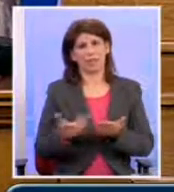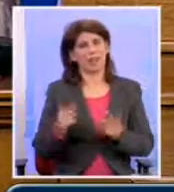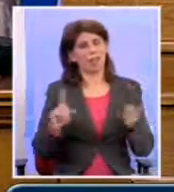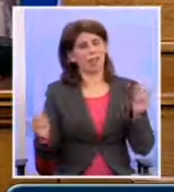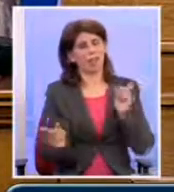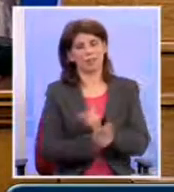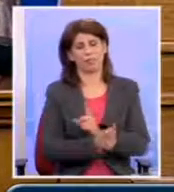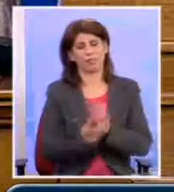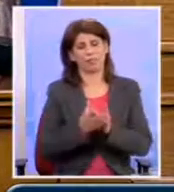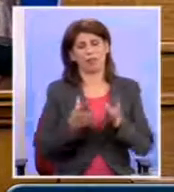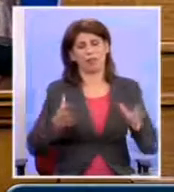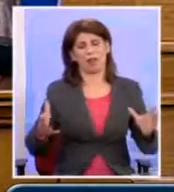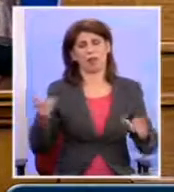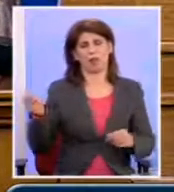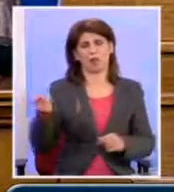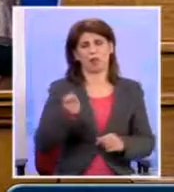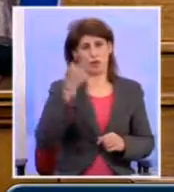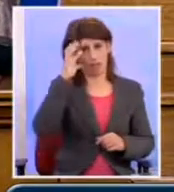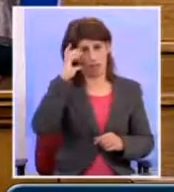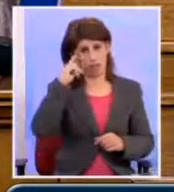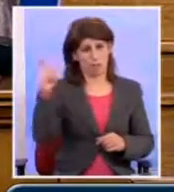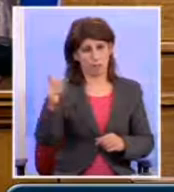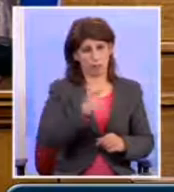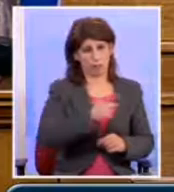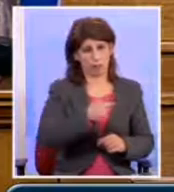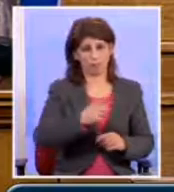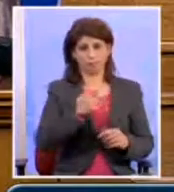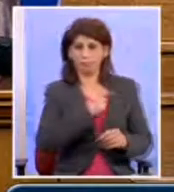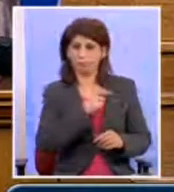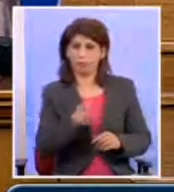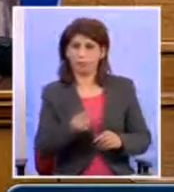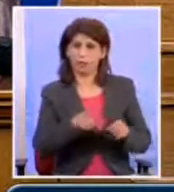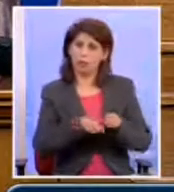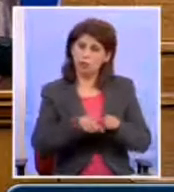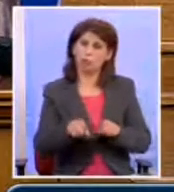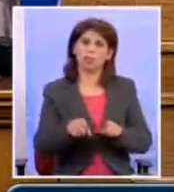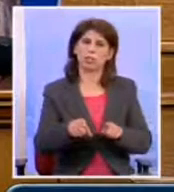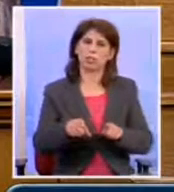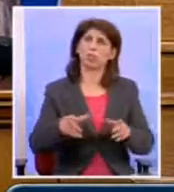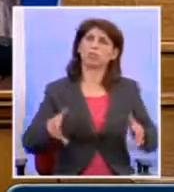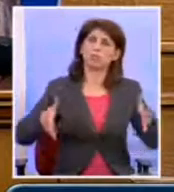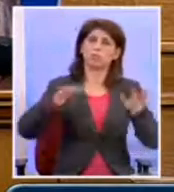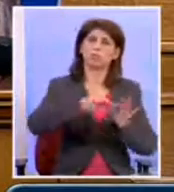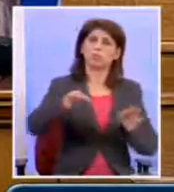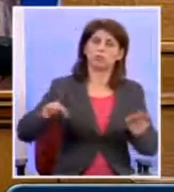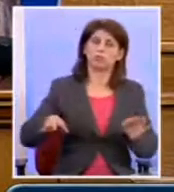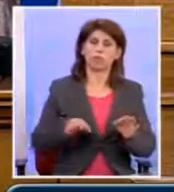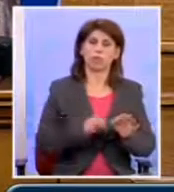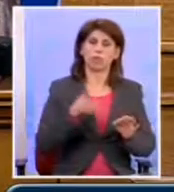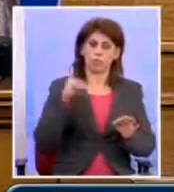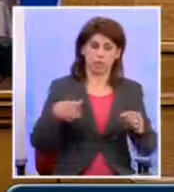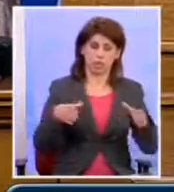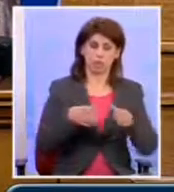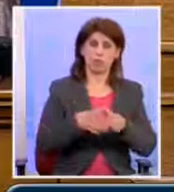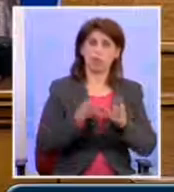αντίθετα διόγκωσε το χρέος. Και θυμίζω ότι η εκτίμηση των σχετικών ακινήτων έγινε από μια επιτροπή